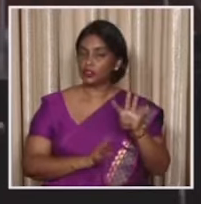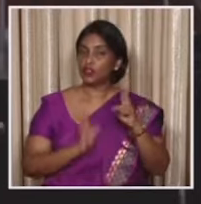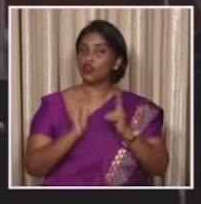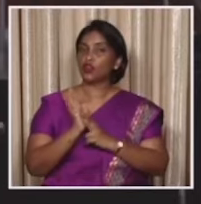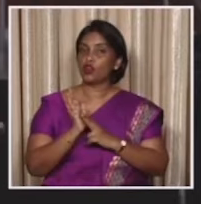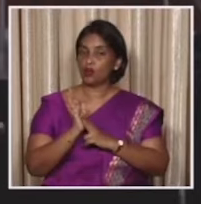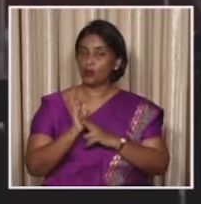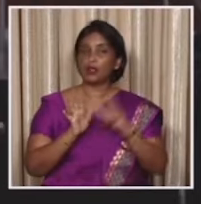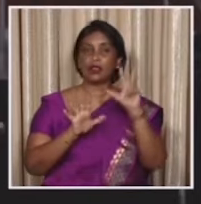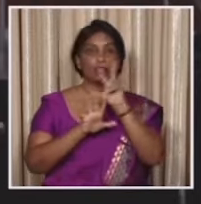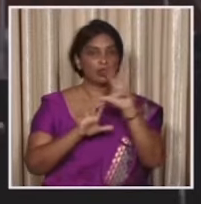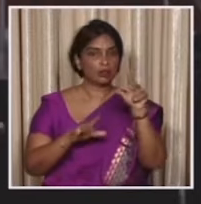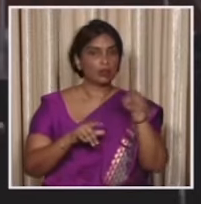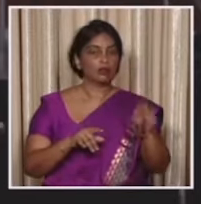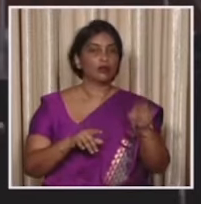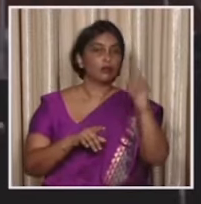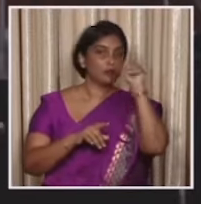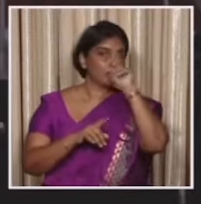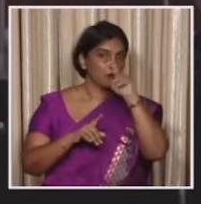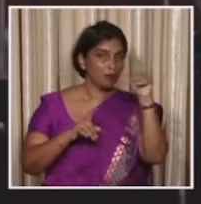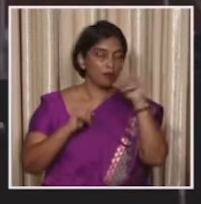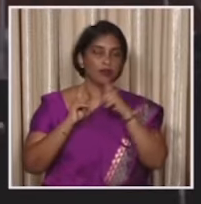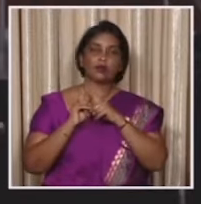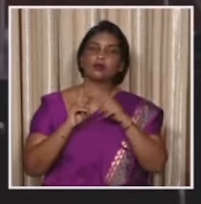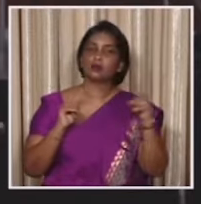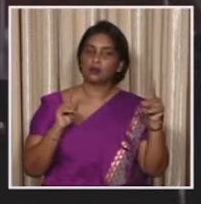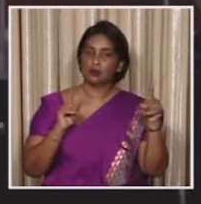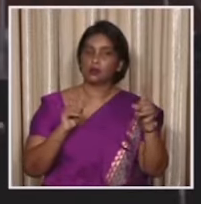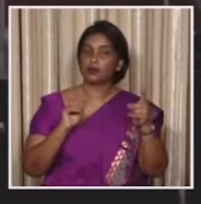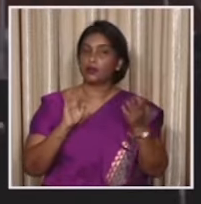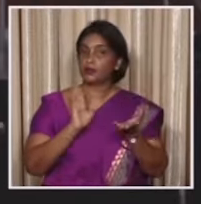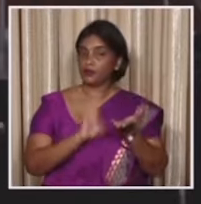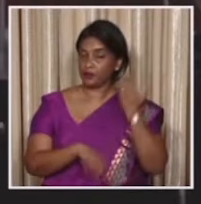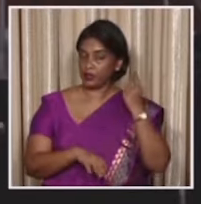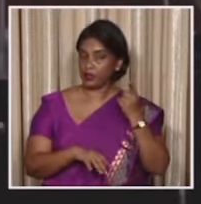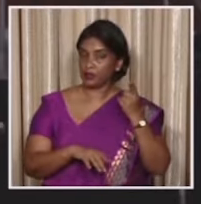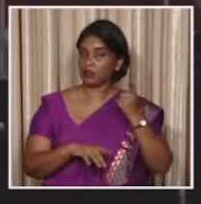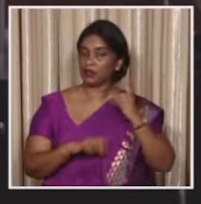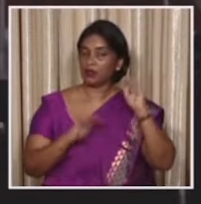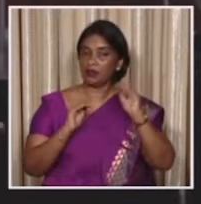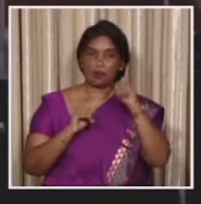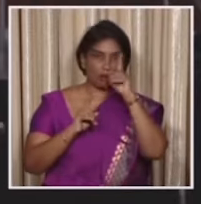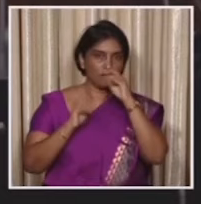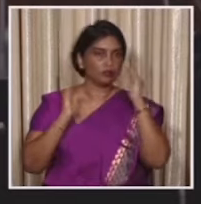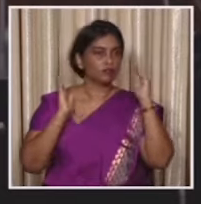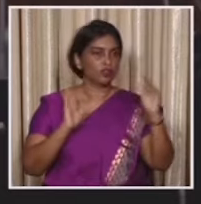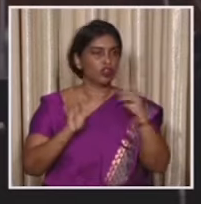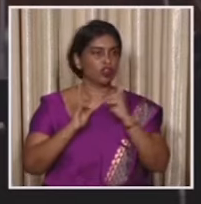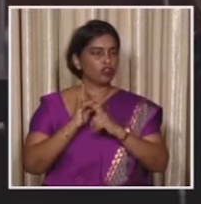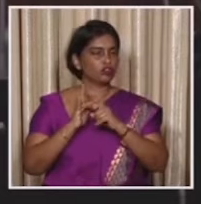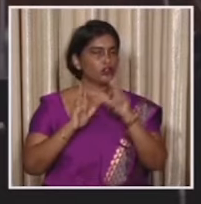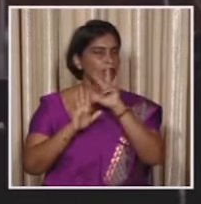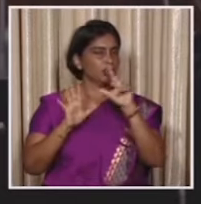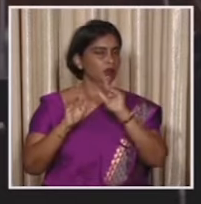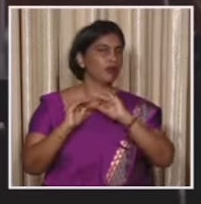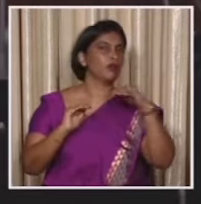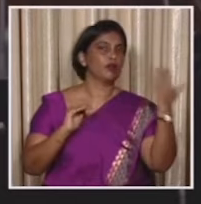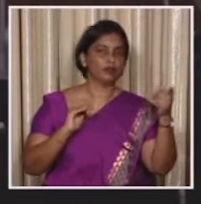නොවැම්බර් 18 වෙනිදා මාසකට නෝඩ්, ඒ කියන්නේ ඔක්තෝබර් 18ට වඩා එහා